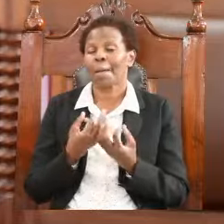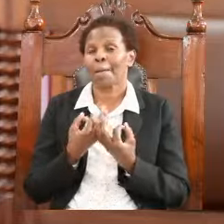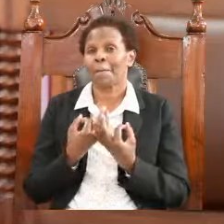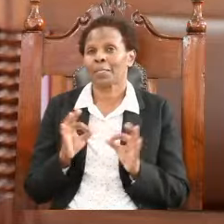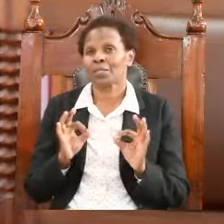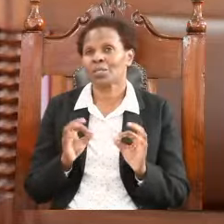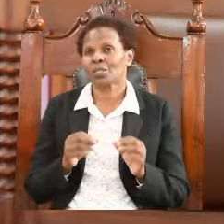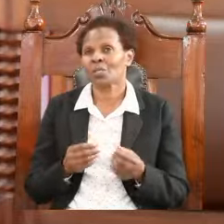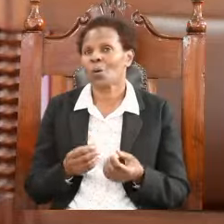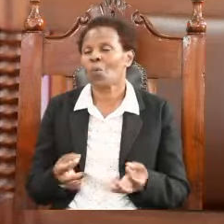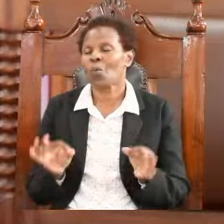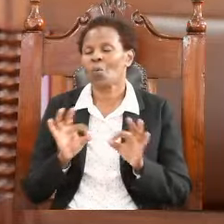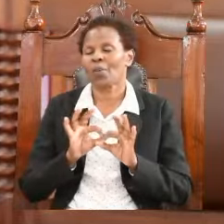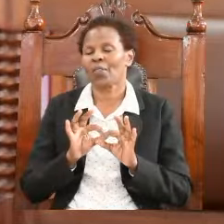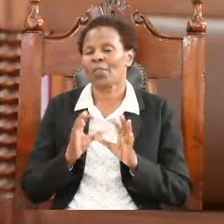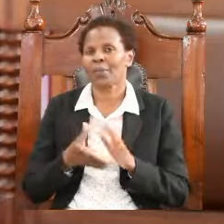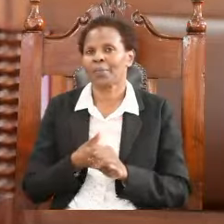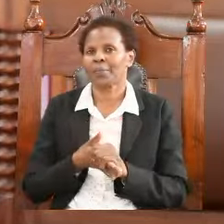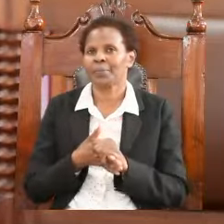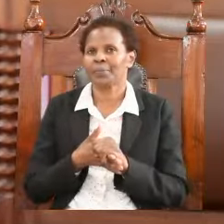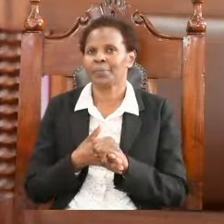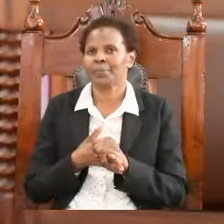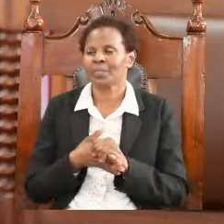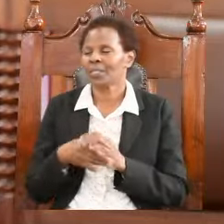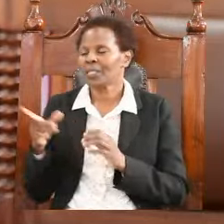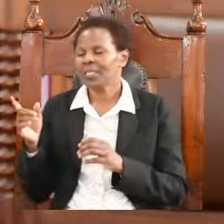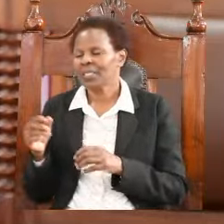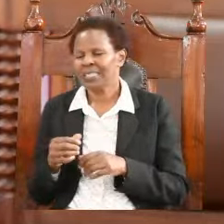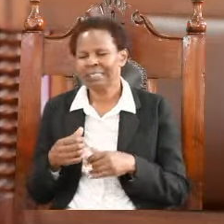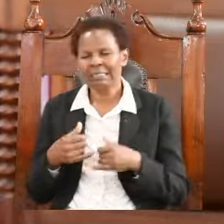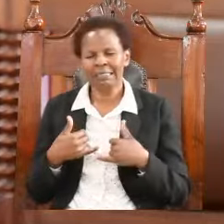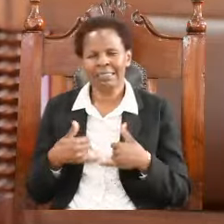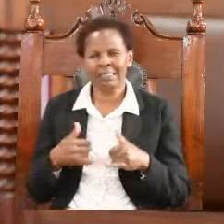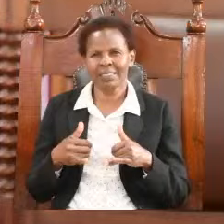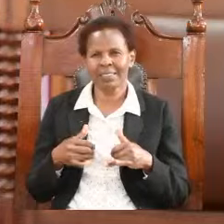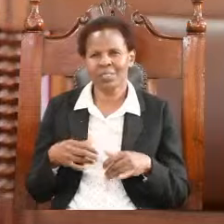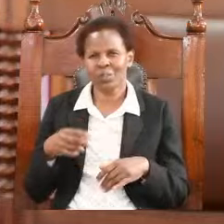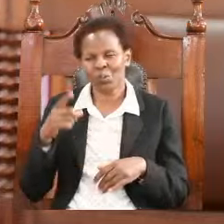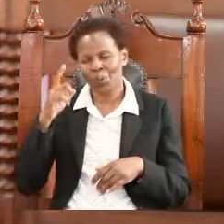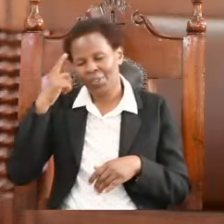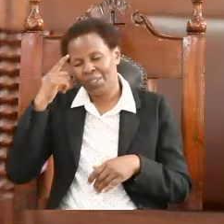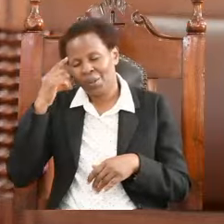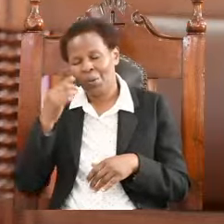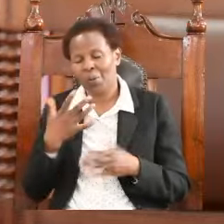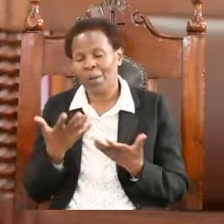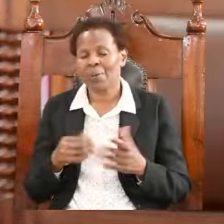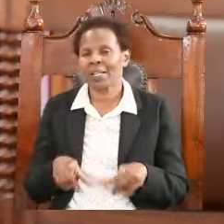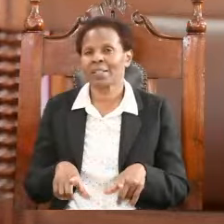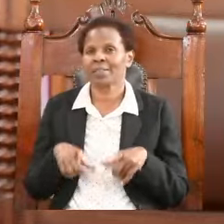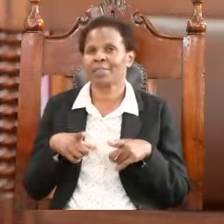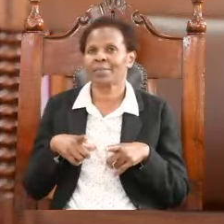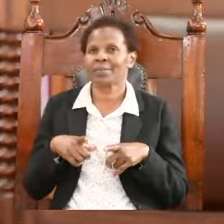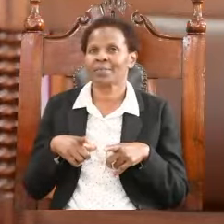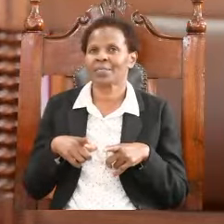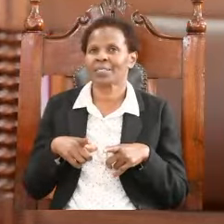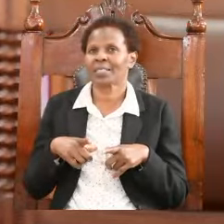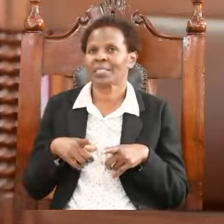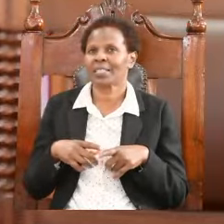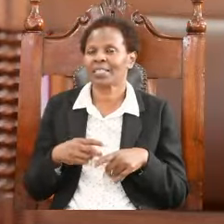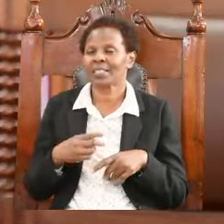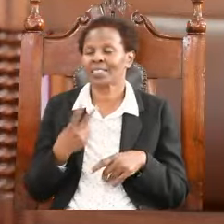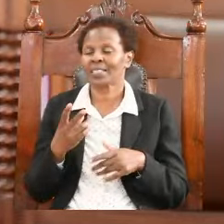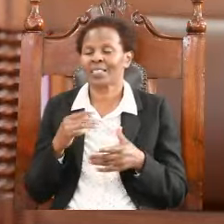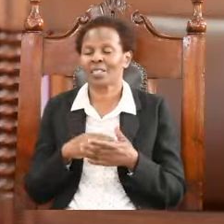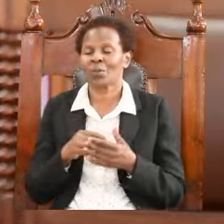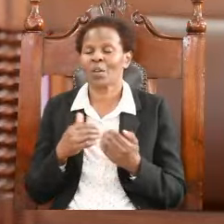na kiguni ngugeragia gwiciria uhoro wa miciria ithui tuikaraga na ngona ati ni turi na